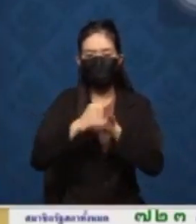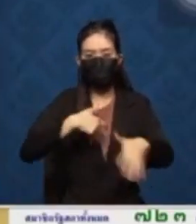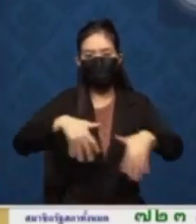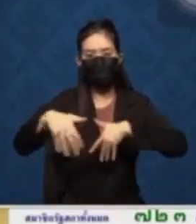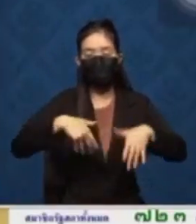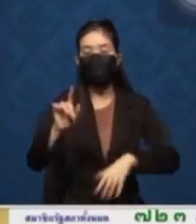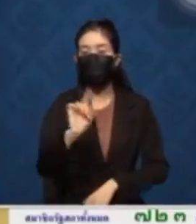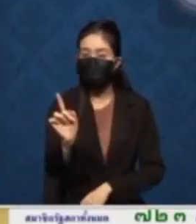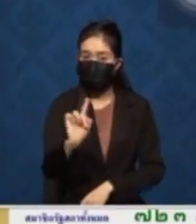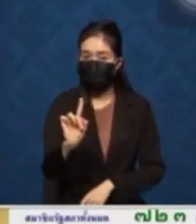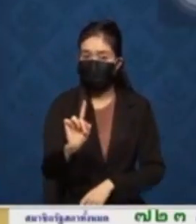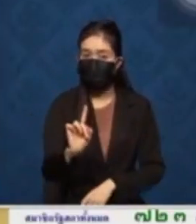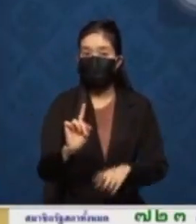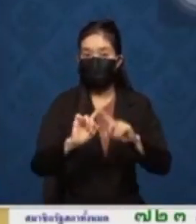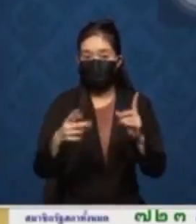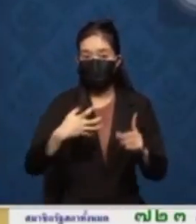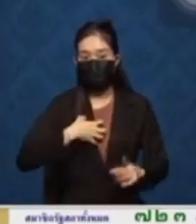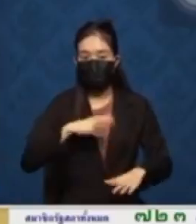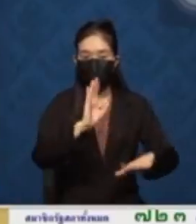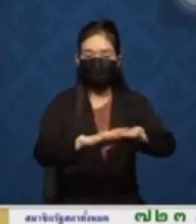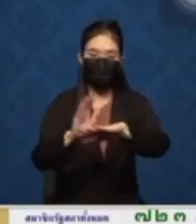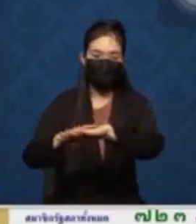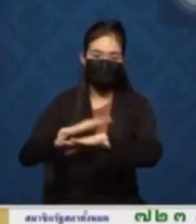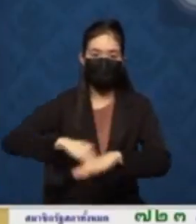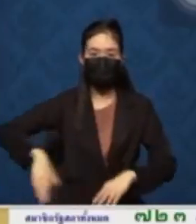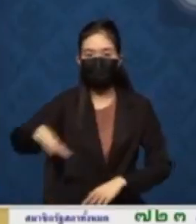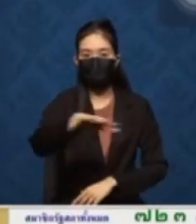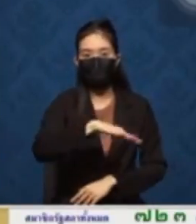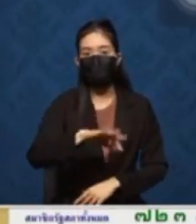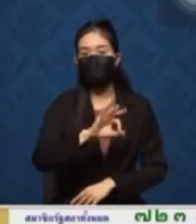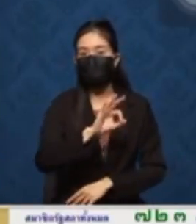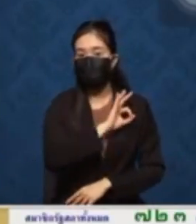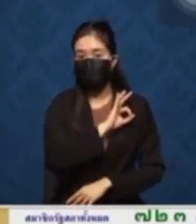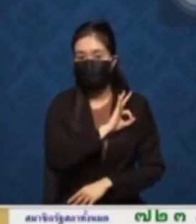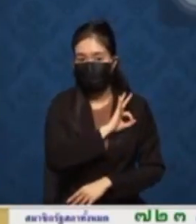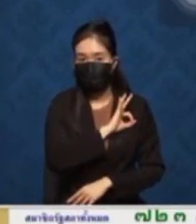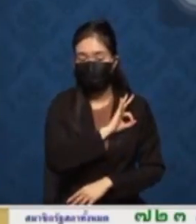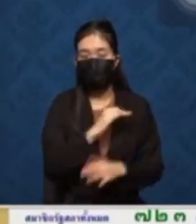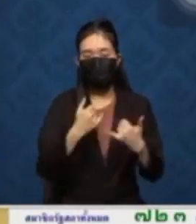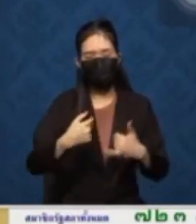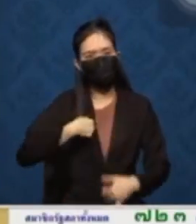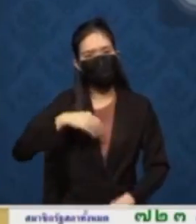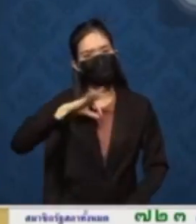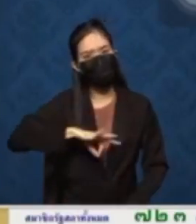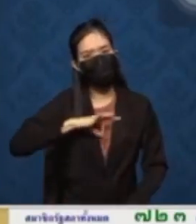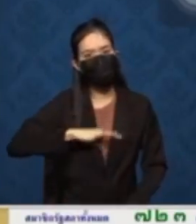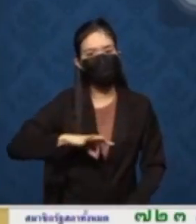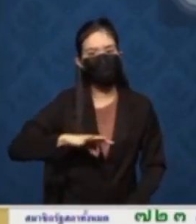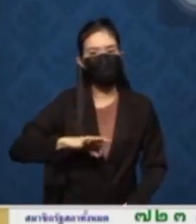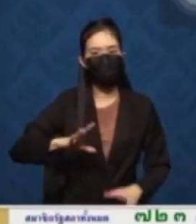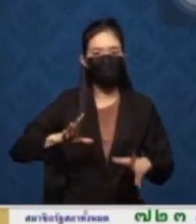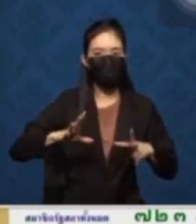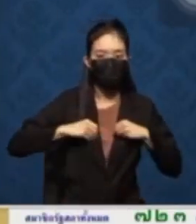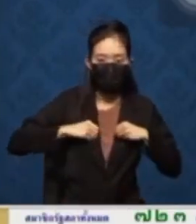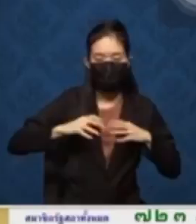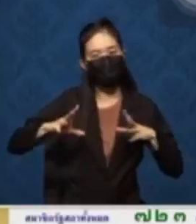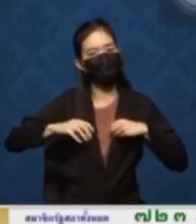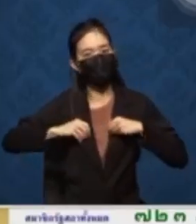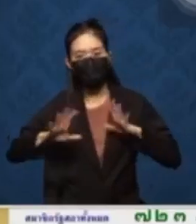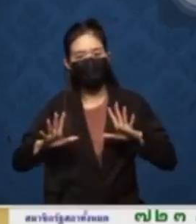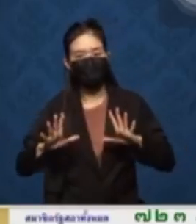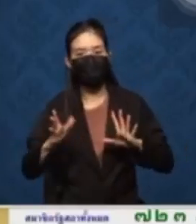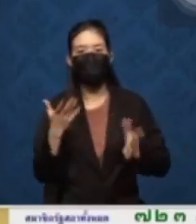ในการเชิญชวนสมาชิกรัฐสภาทุกท่านไม่ว่าท่านจะไว้วางใจผมหรือไม่ไม่ว่าท่านจะไว้วางใจผู้สนับสนุนอื่นท่านผู้สนับสนุนท่